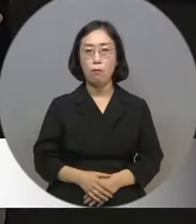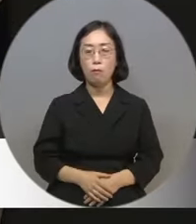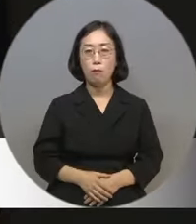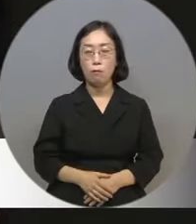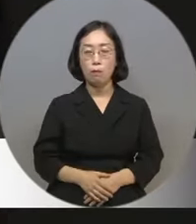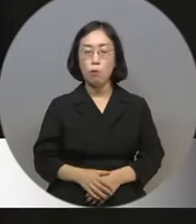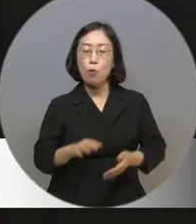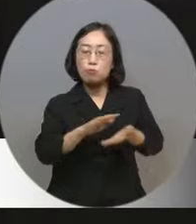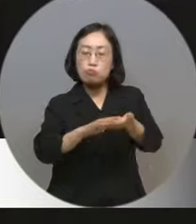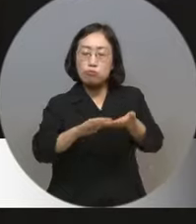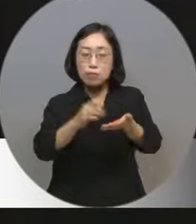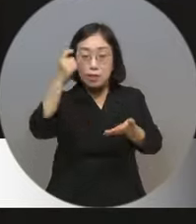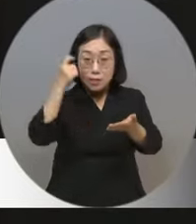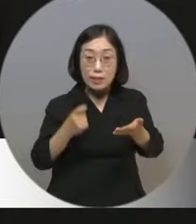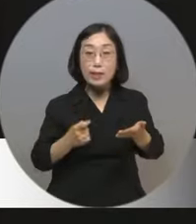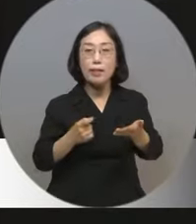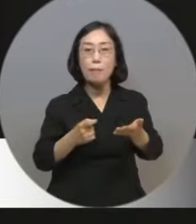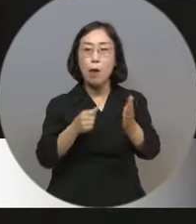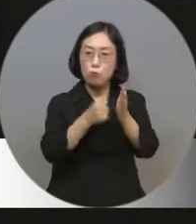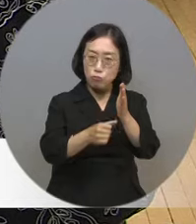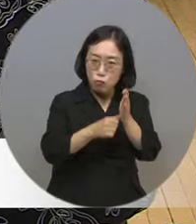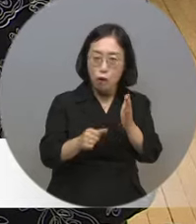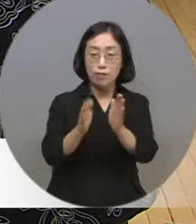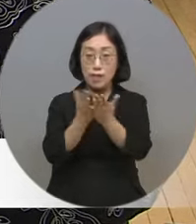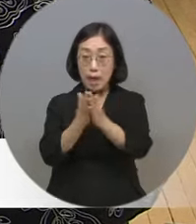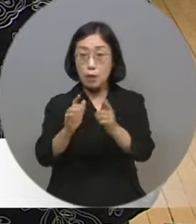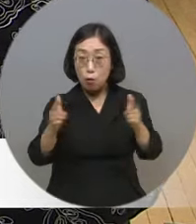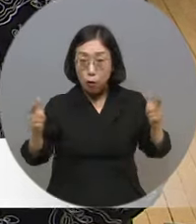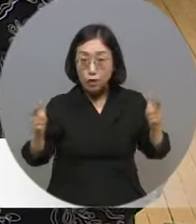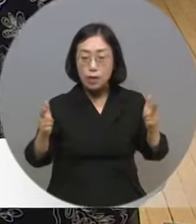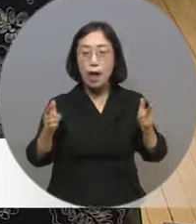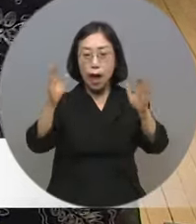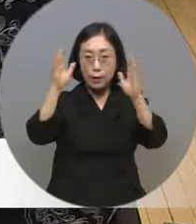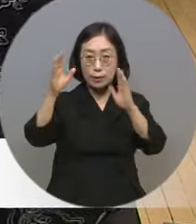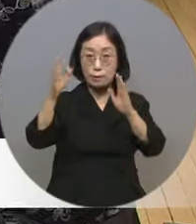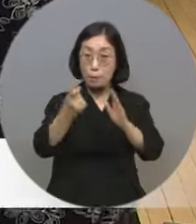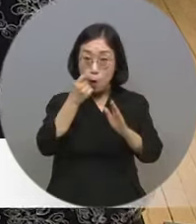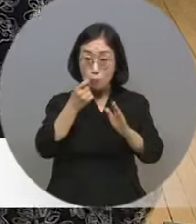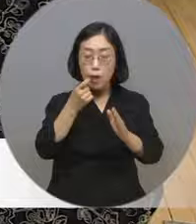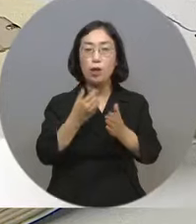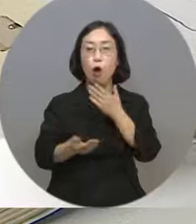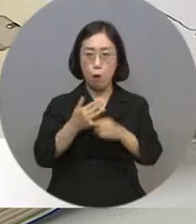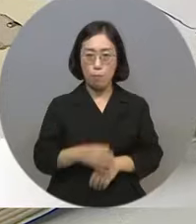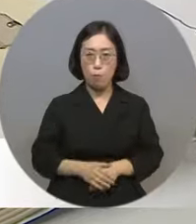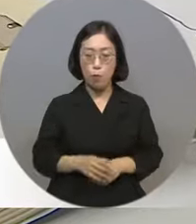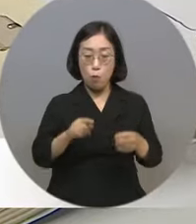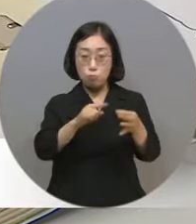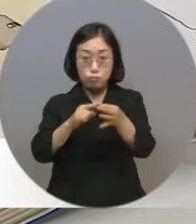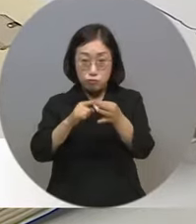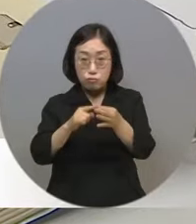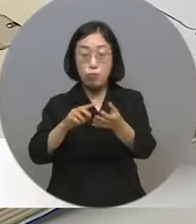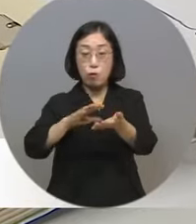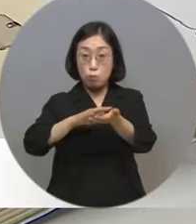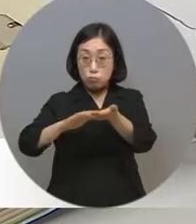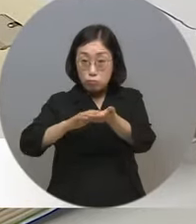촉각 자료를 활용한 교재는 시각장애인의 학습 경험을 향상시켜줄 수 있도록 제작됐고 전묵자 혼용 교재는